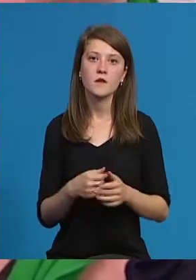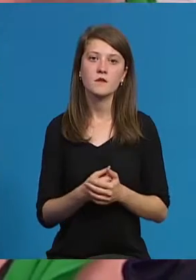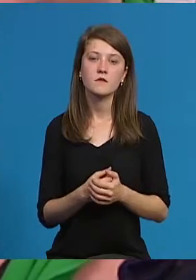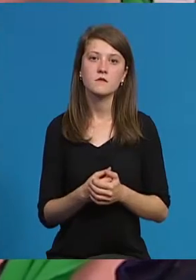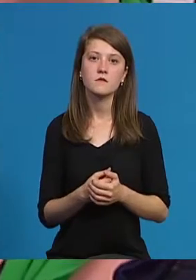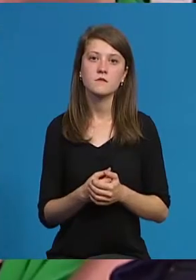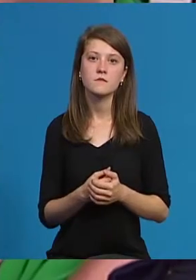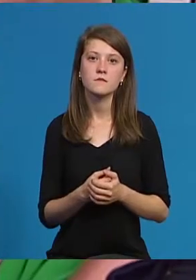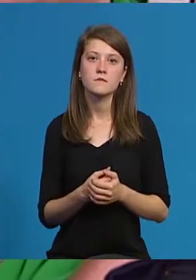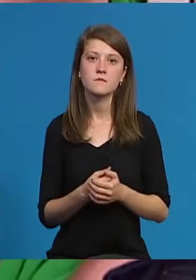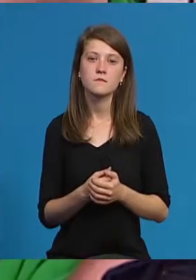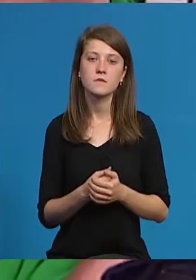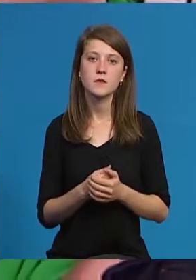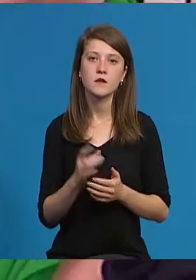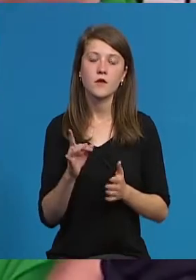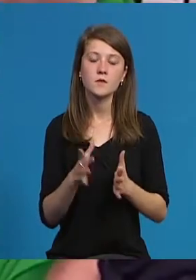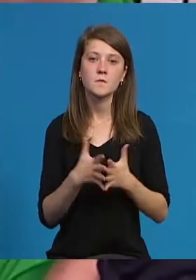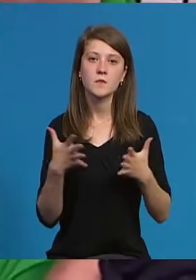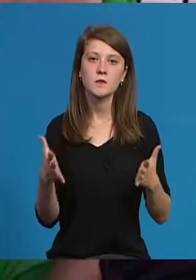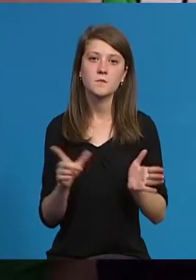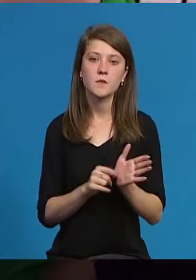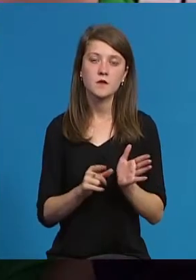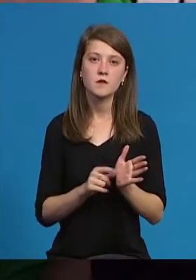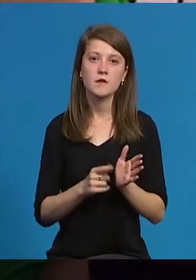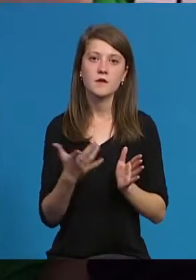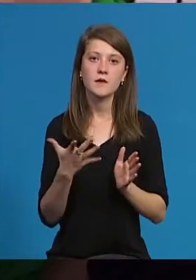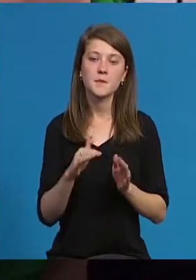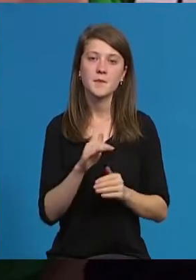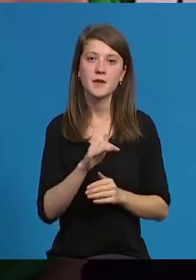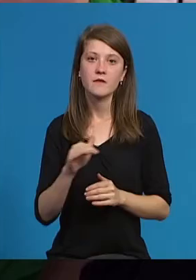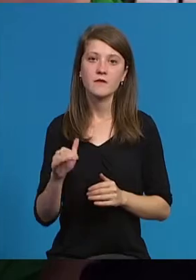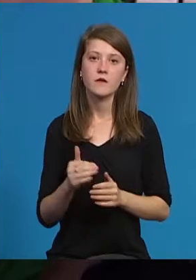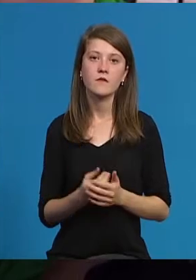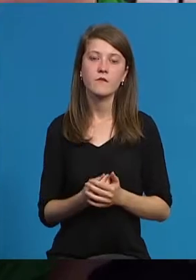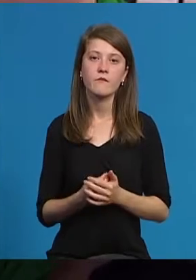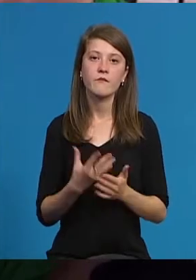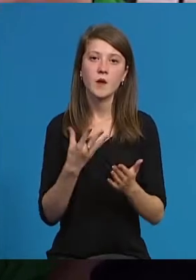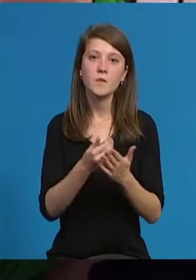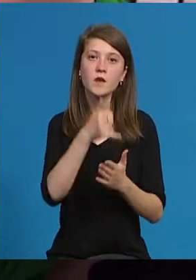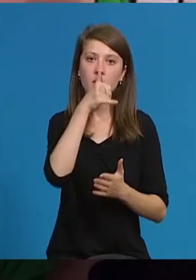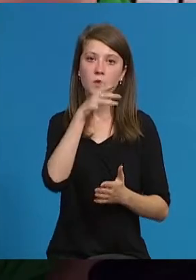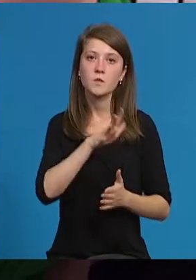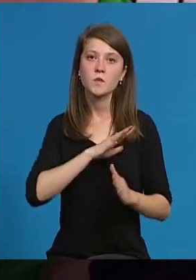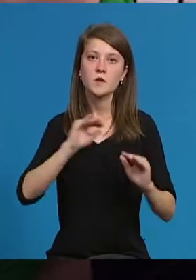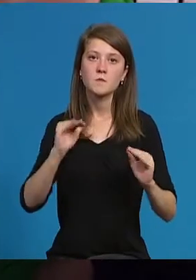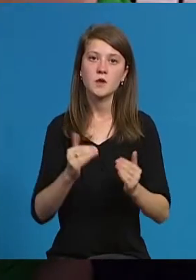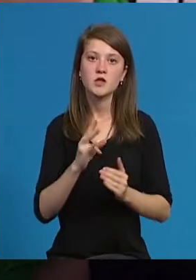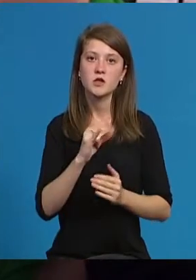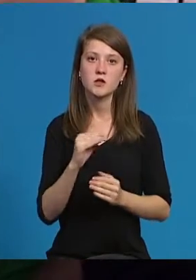збільшено максимальний розмір пенсії, який прирівнюється, виплата не може бути менша, ніж